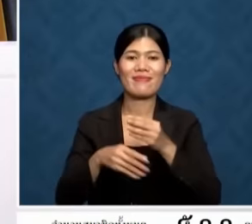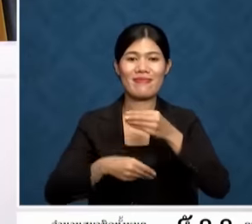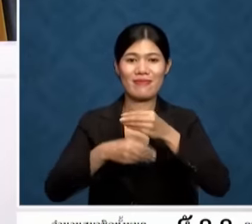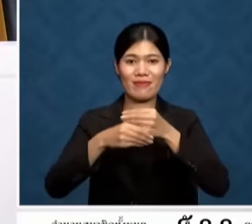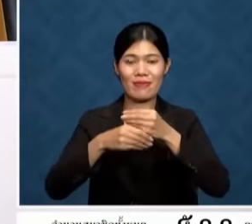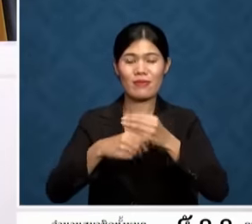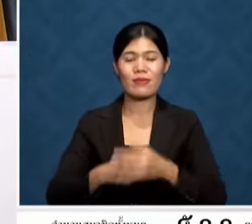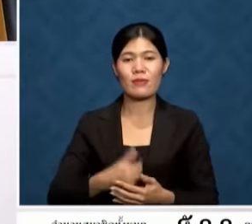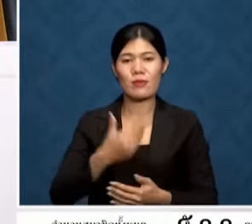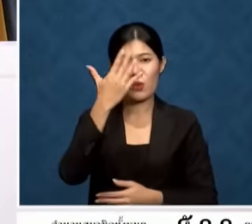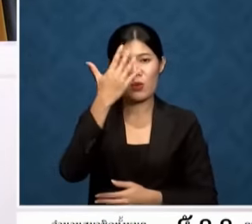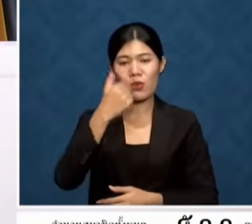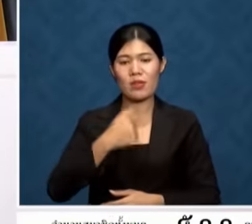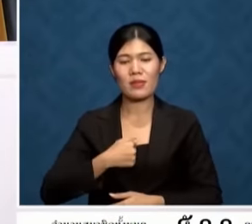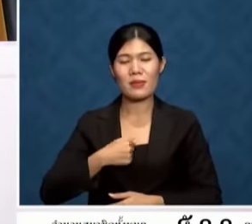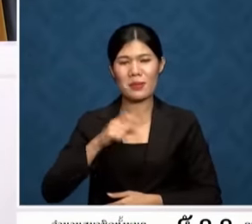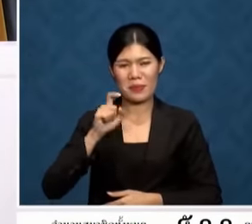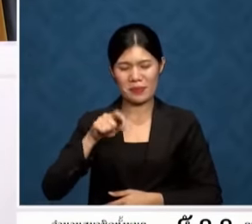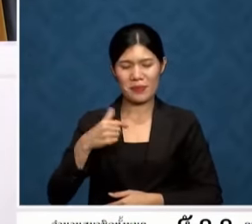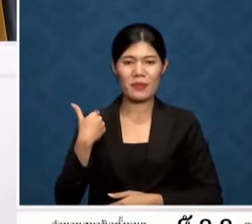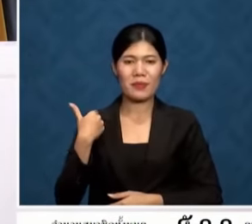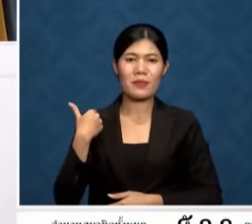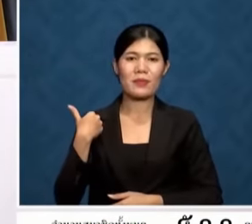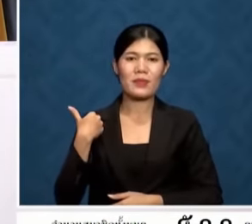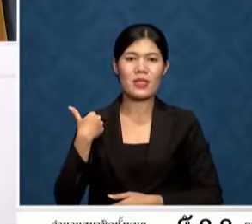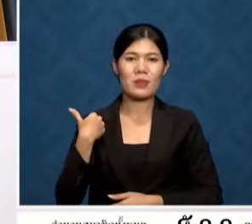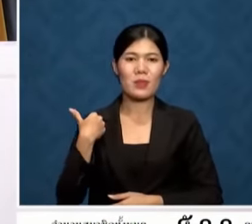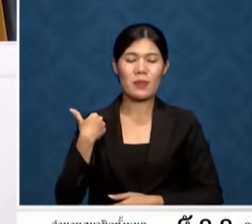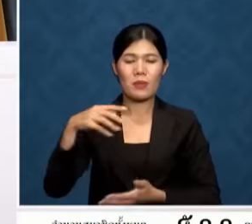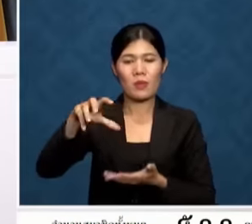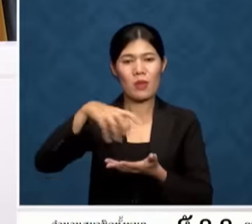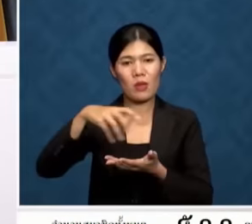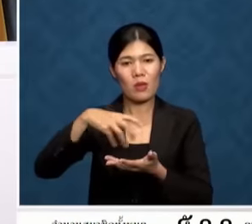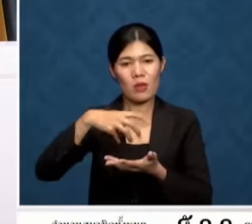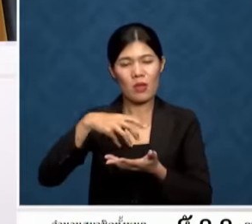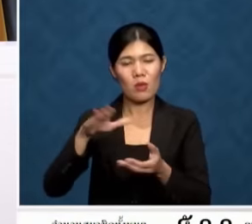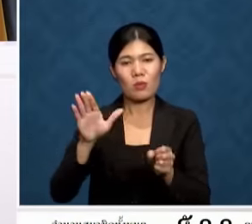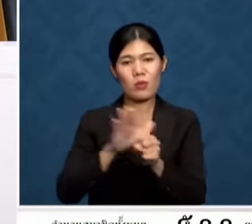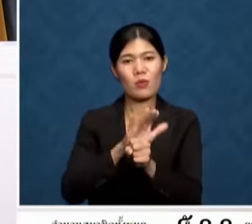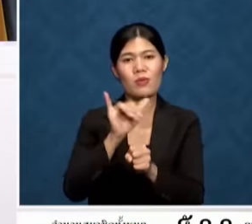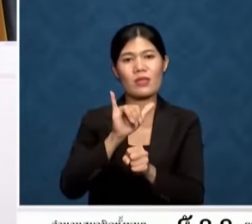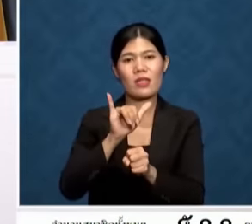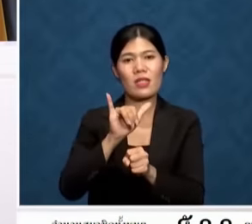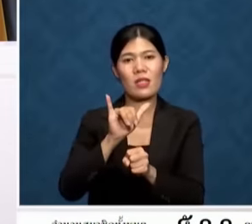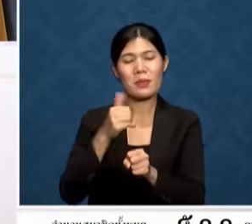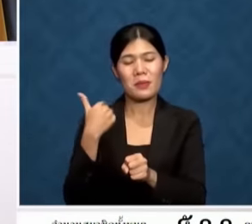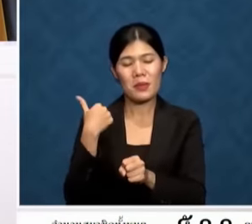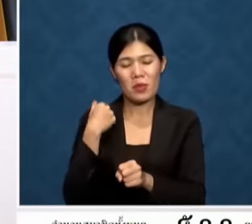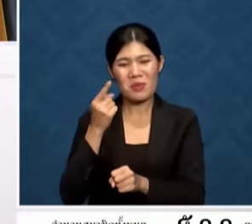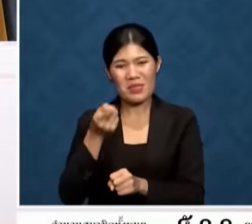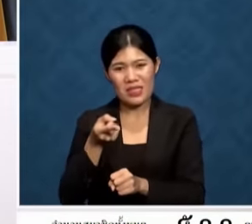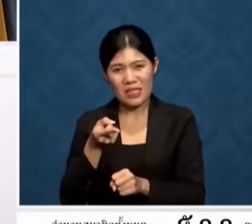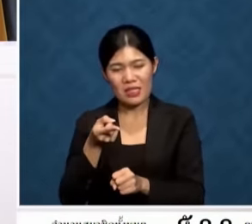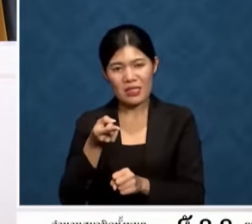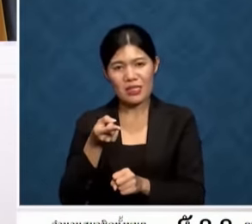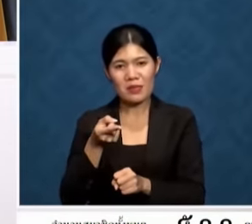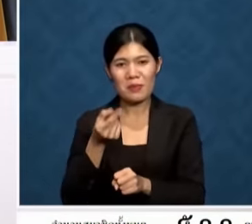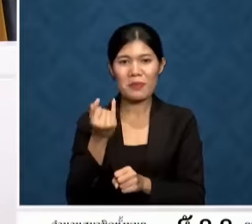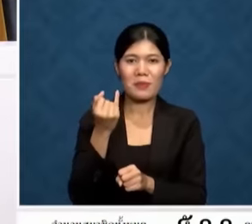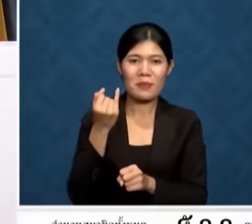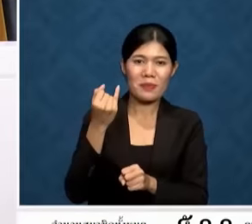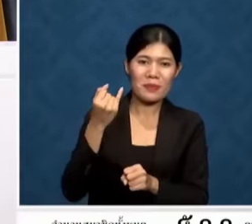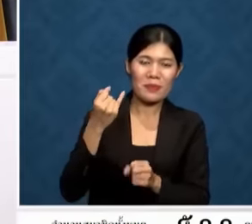ครับเพราะว่ามันยังมีบางสิ่งที่ยังพูดไม่หมดเป็นความจริงที่พูดเพียงแค่ครึ่งเดียวซึ่งนั่นทำให้เกิดความ